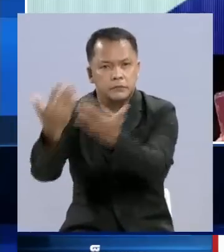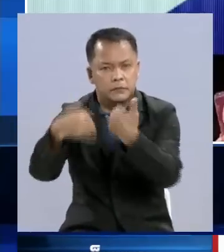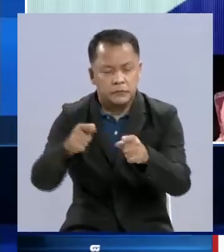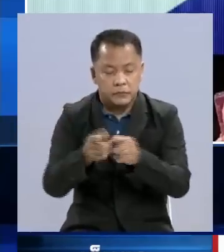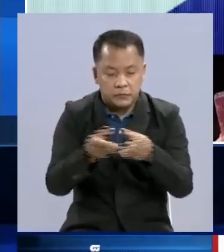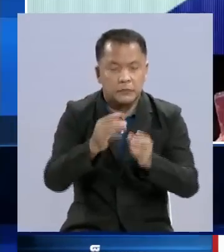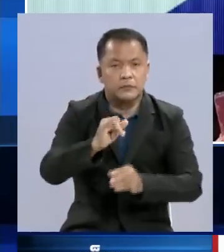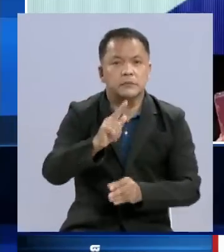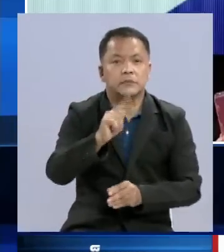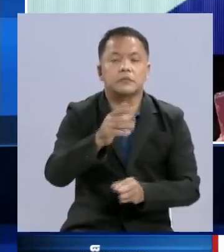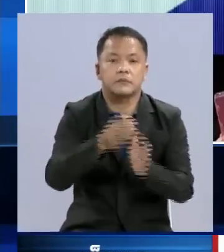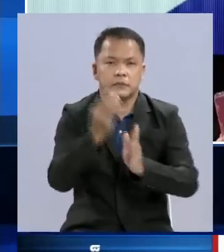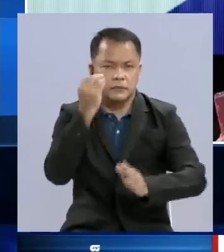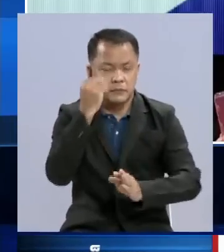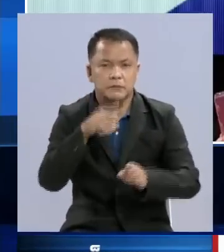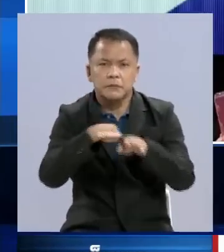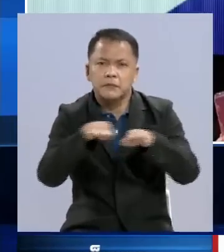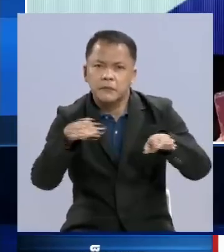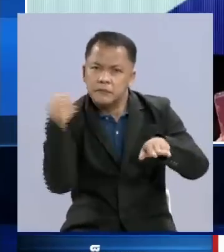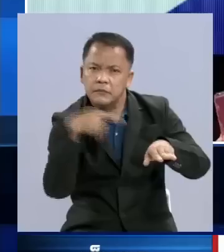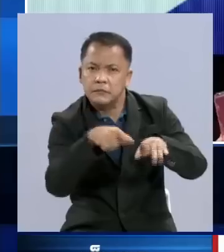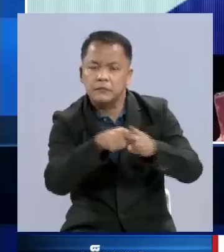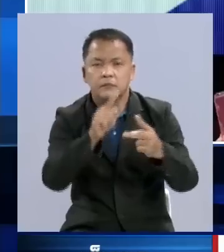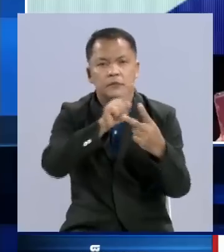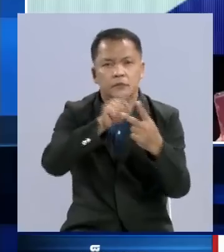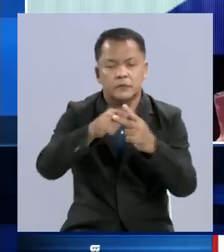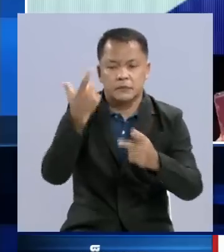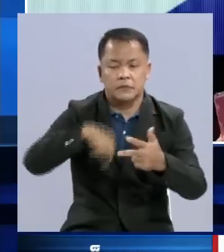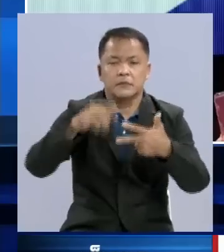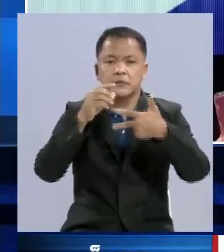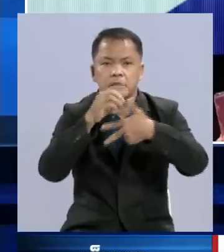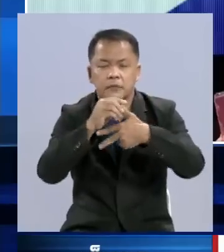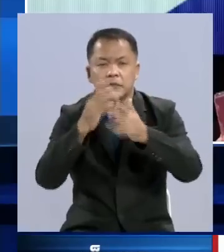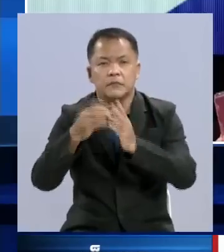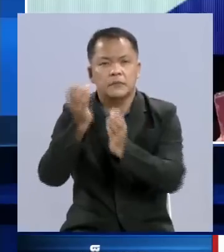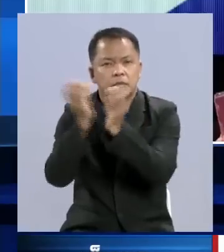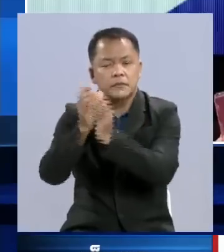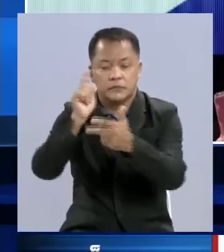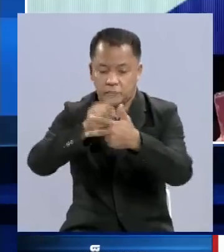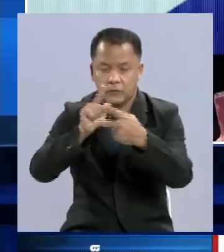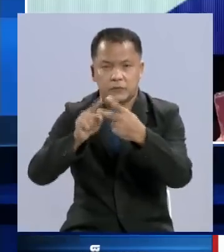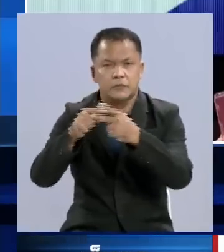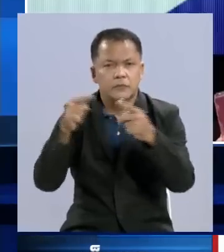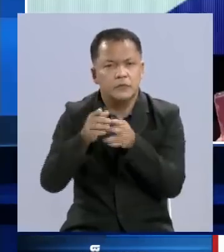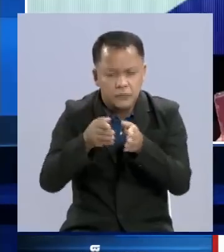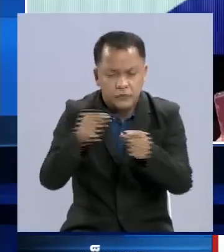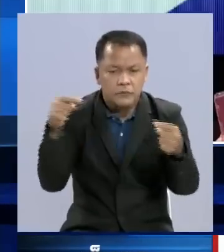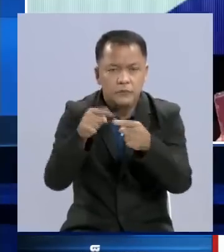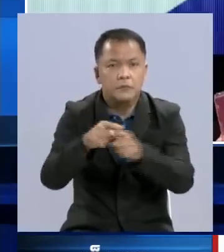คดีหุ้นไอทีวีของคุณพิธามันมีบรรทัดฐานอยู่แล้วอ่ะทั้งสองศาลก็คือศาลฎีกากับศาลรัฐธรรมนูญแล้วมันไปในทิศทางเดียว